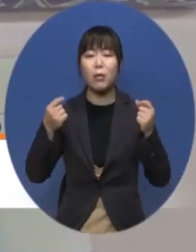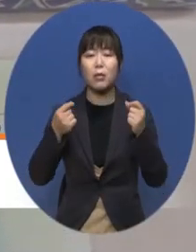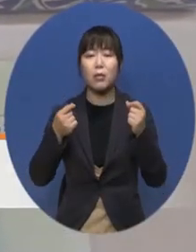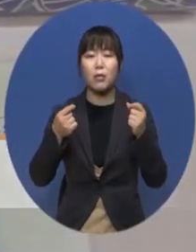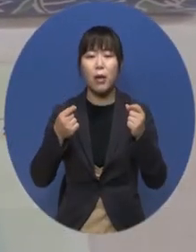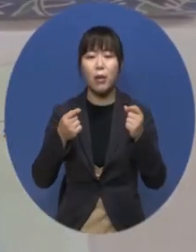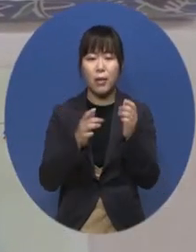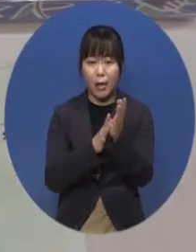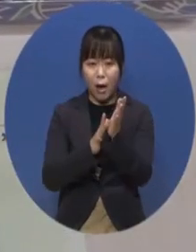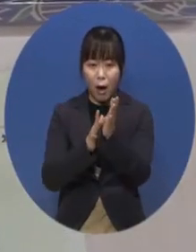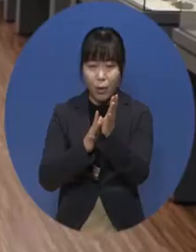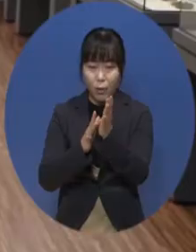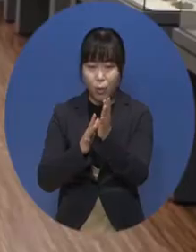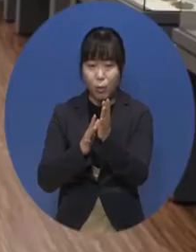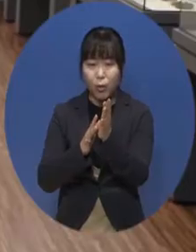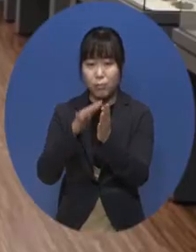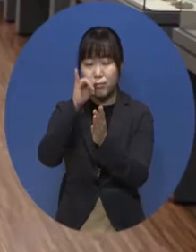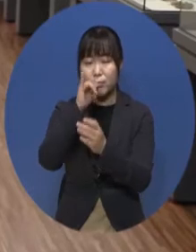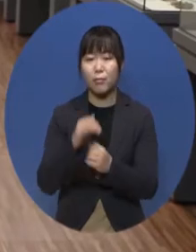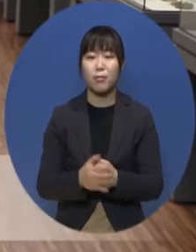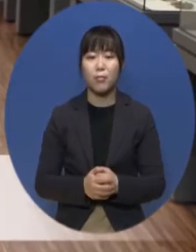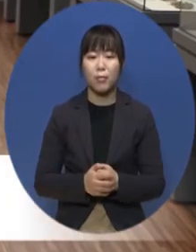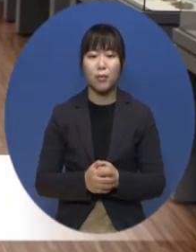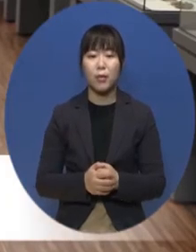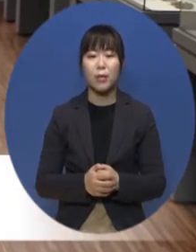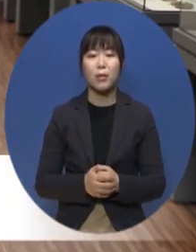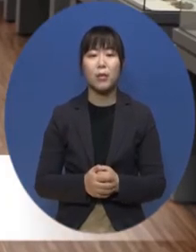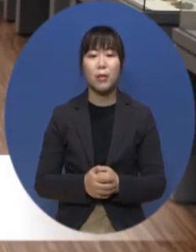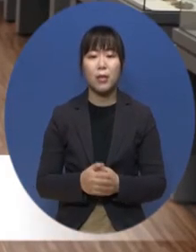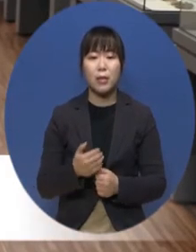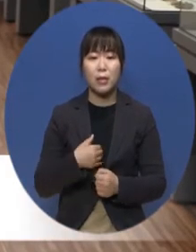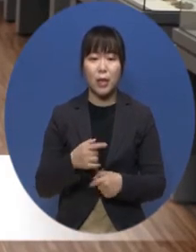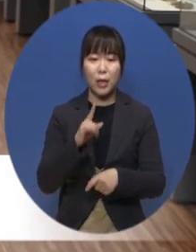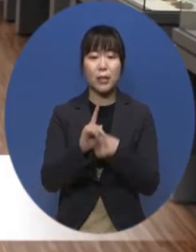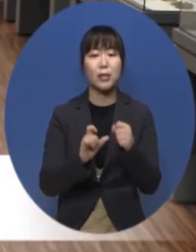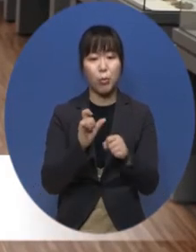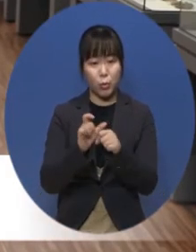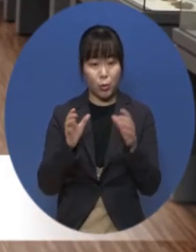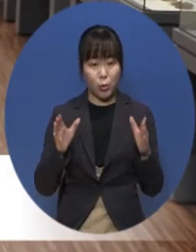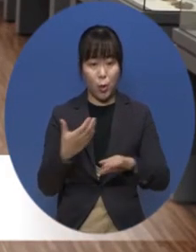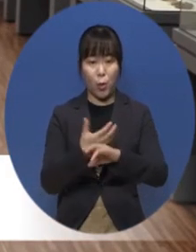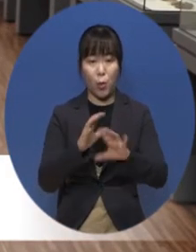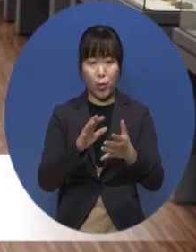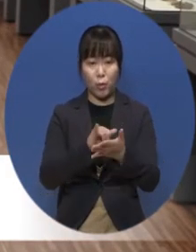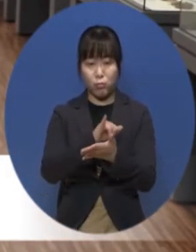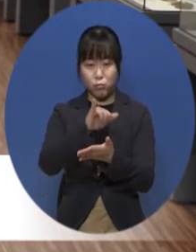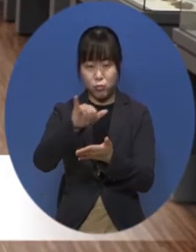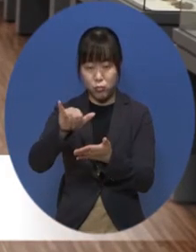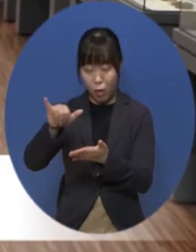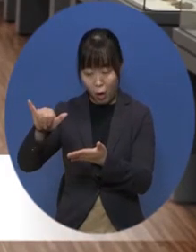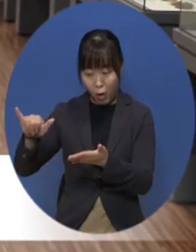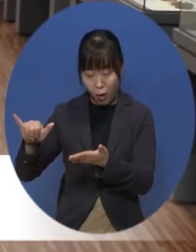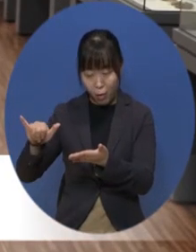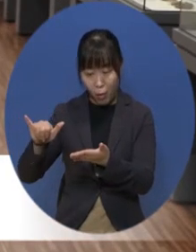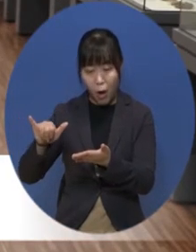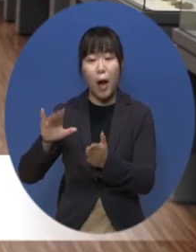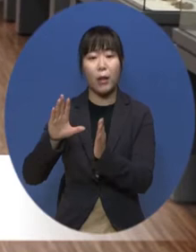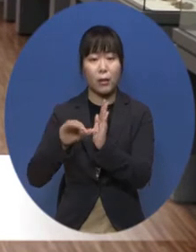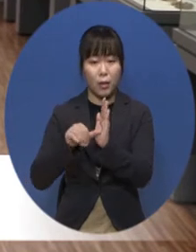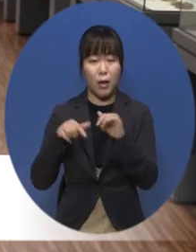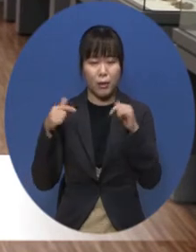한약 정보가 되고 있습니다. 제가 오랫동안 한 15년 동안 그 외국에 한약 답사를 많이 나갔는데